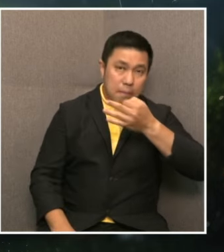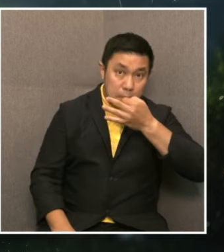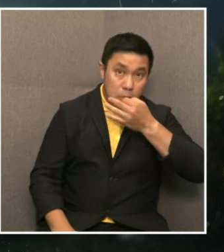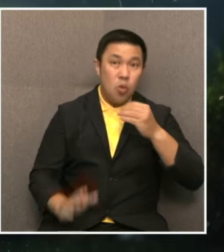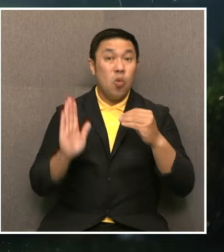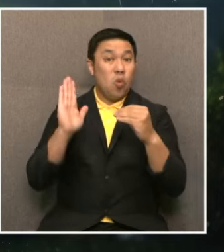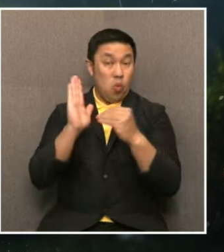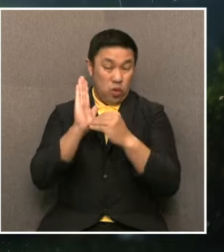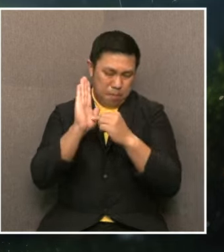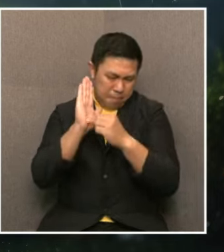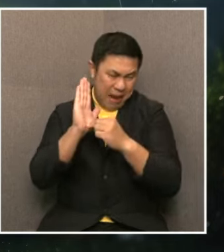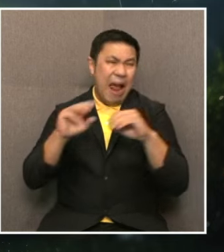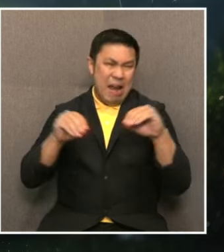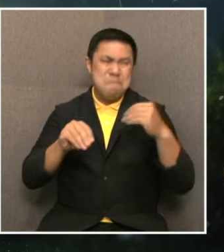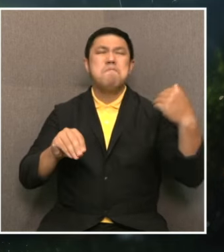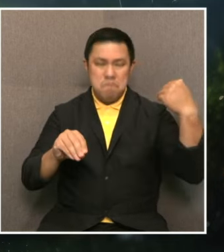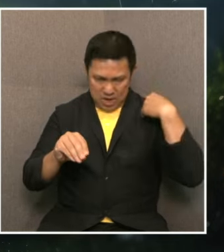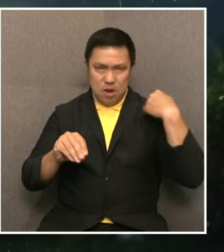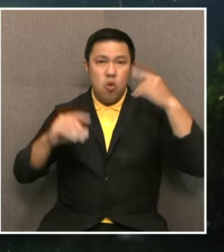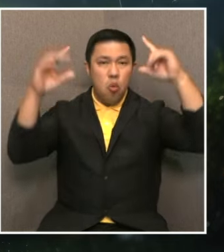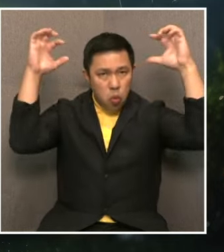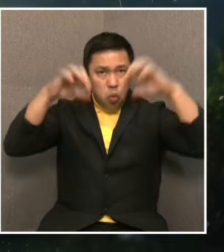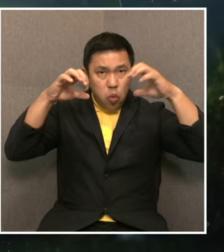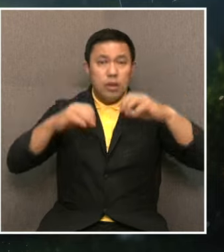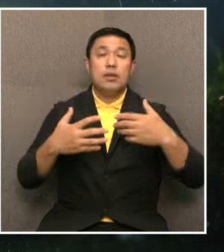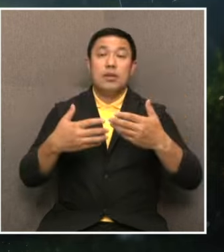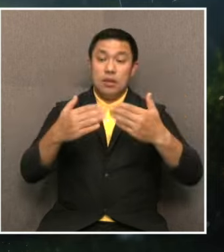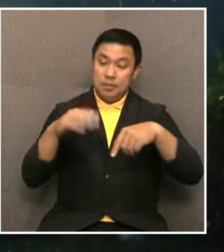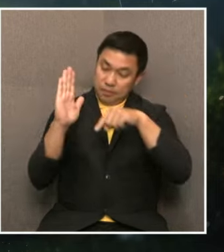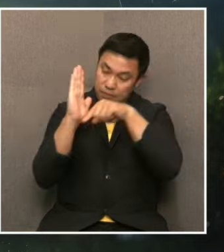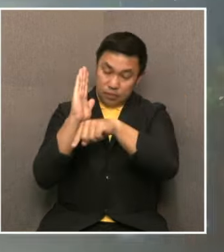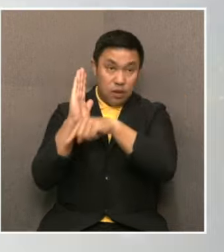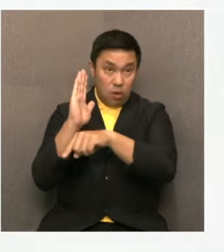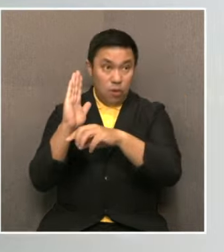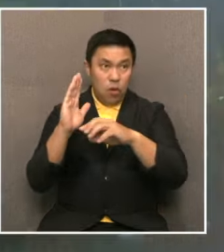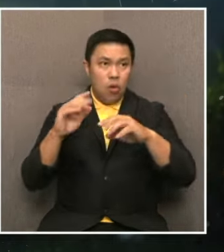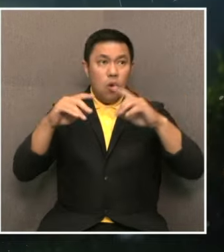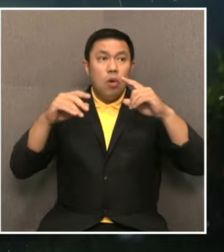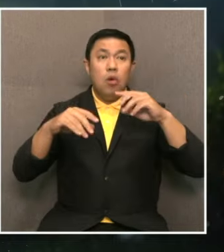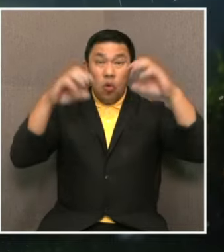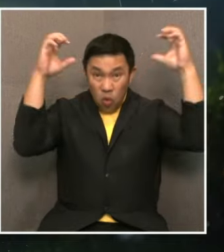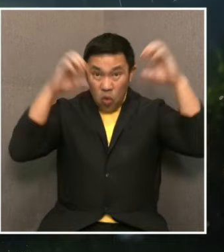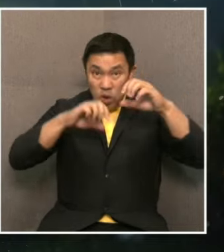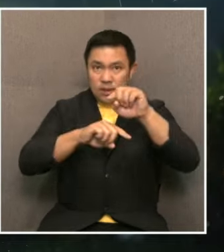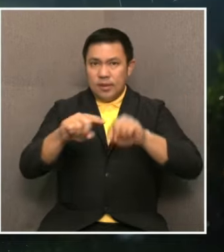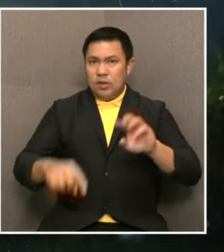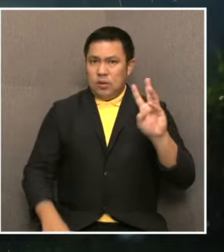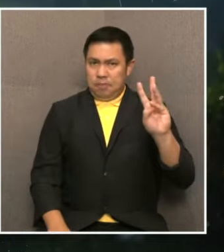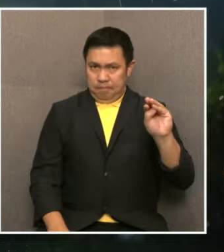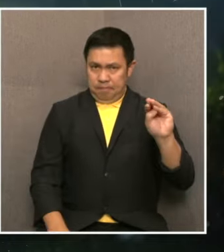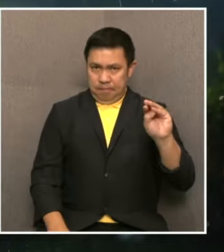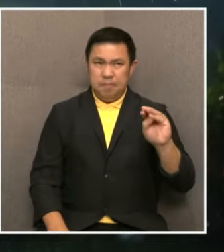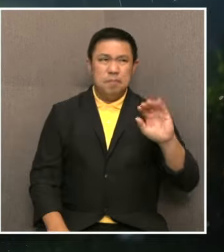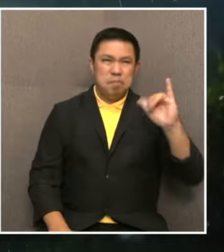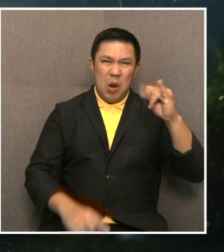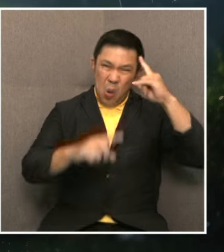กรุงเทพมหานครและปริมณฑลด้วยนะครับส่วนภาคตะวันออกวันนี้มีฝนฟ้าคะนองร้อยละ 60ของพื้นที่และมีฝนตกหนัก